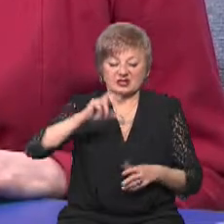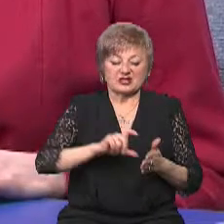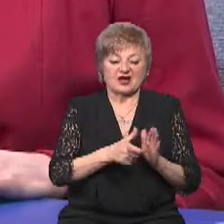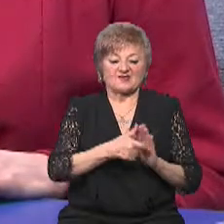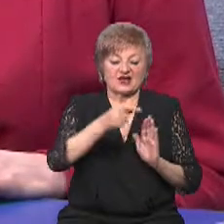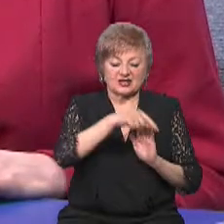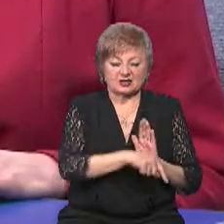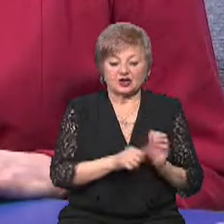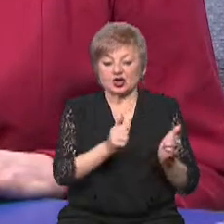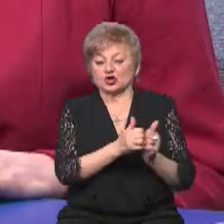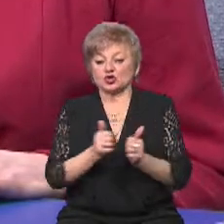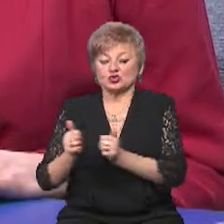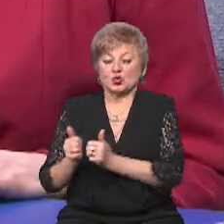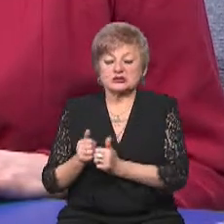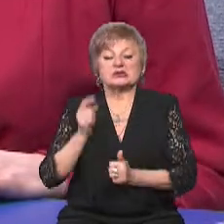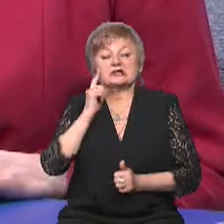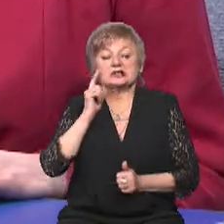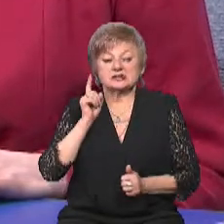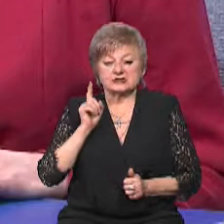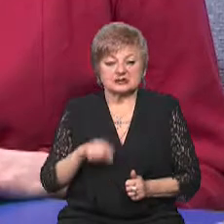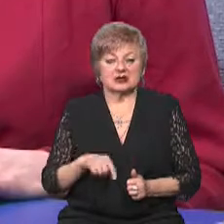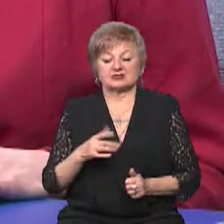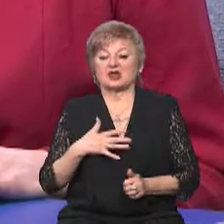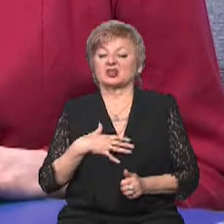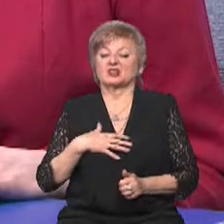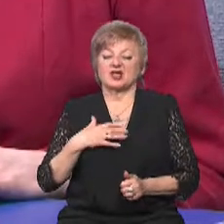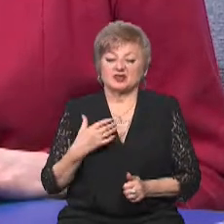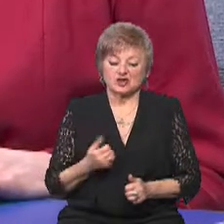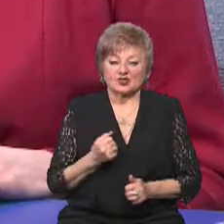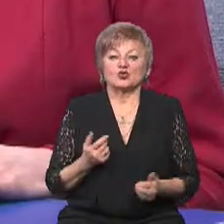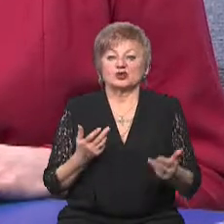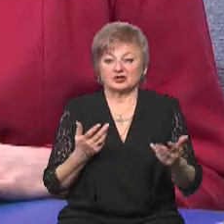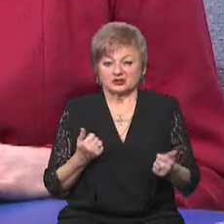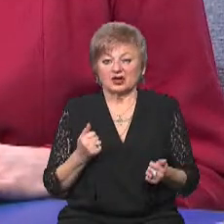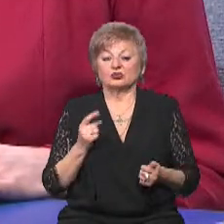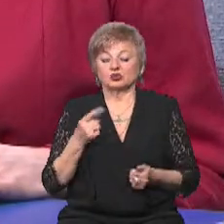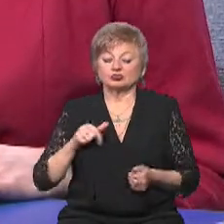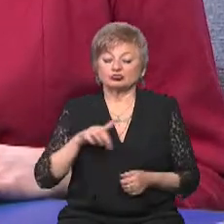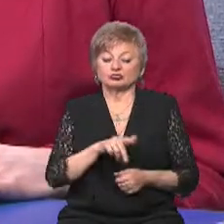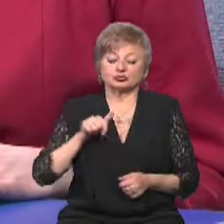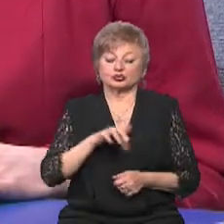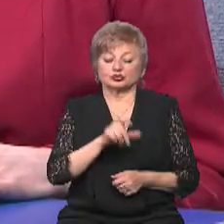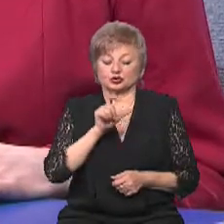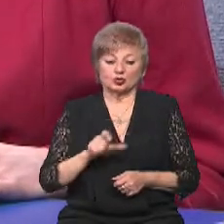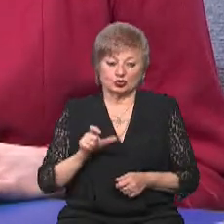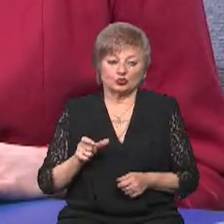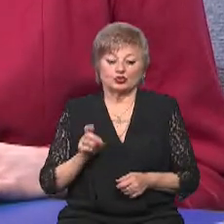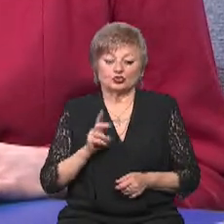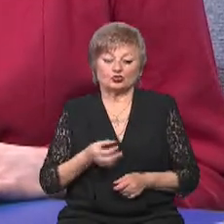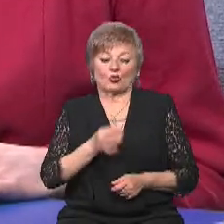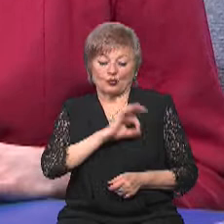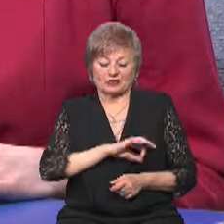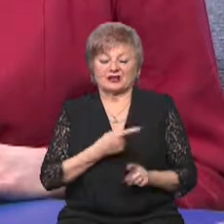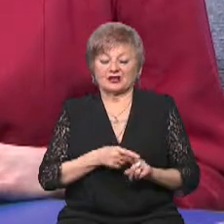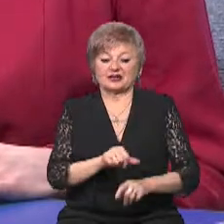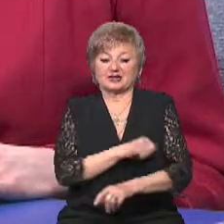і сусіди знають, вони невдоволені, тому що, зрозуміло, приходять люди, які споживають ці